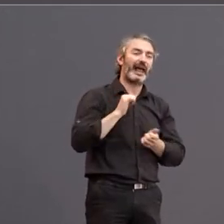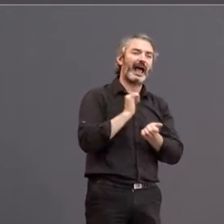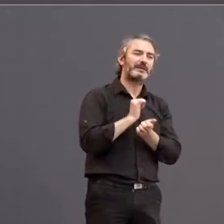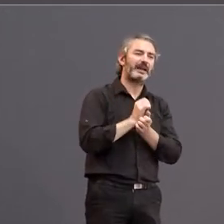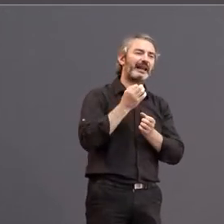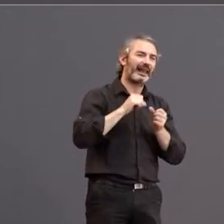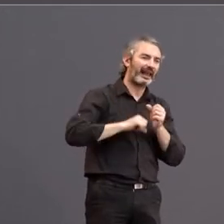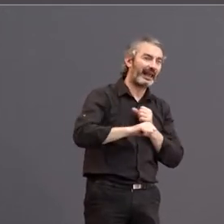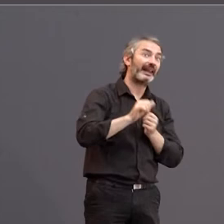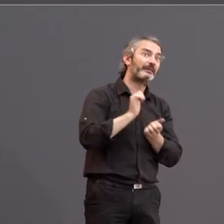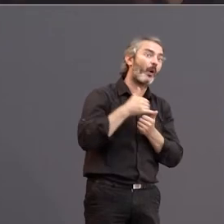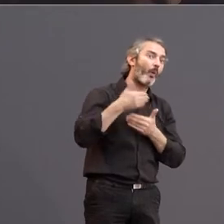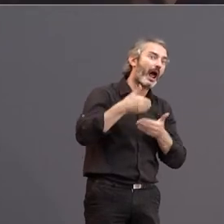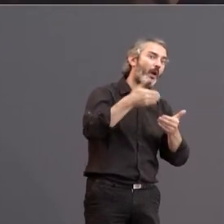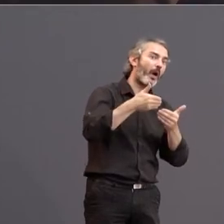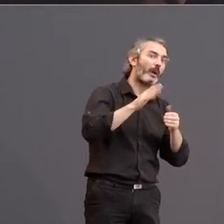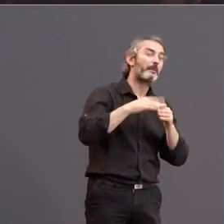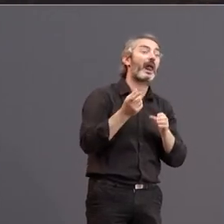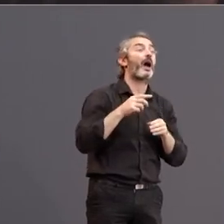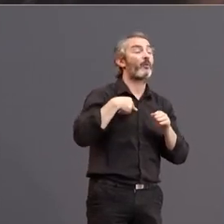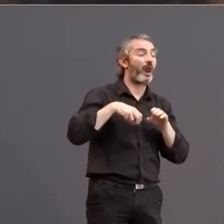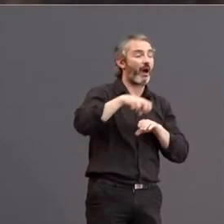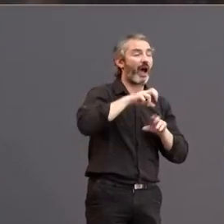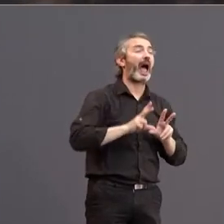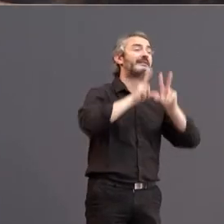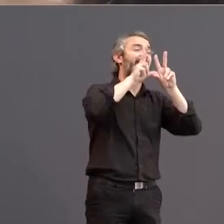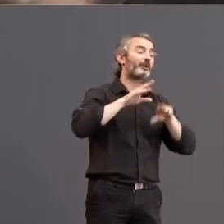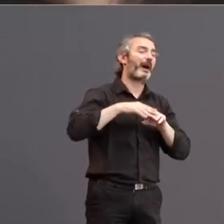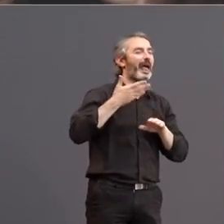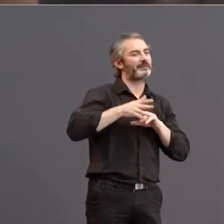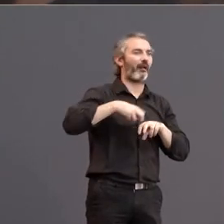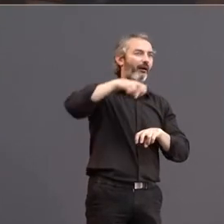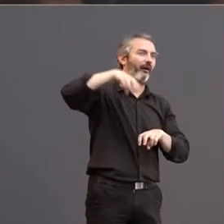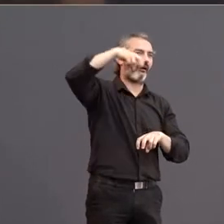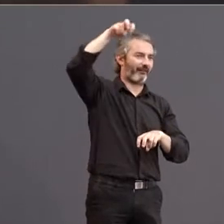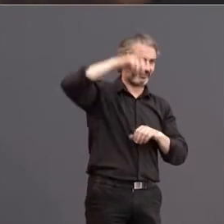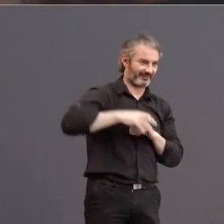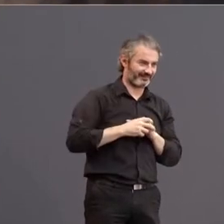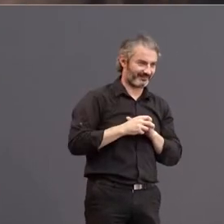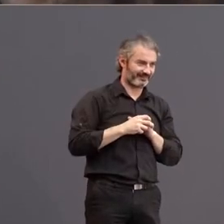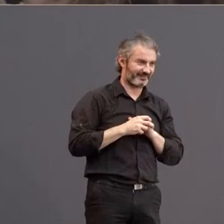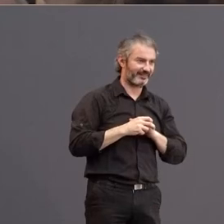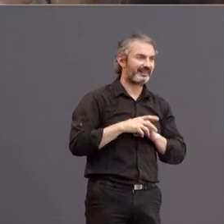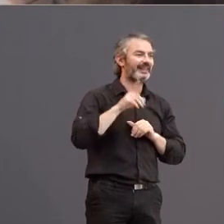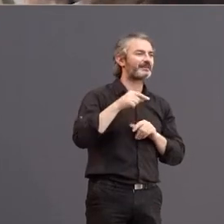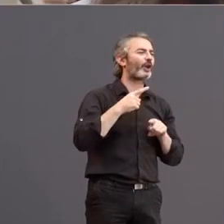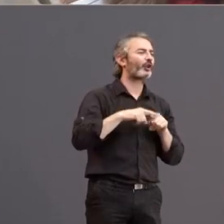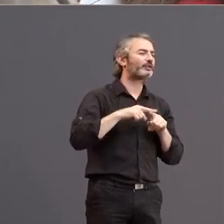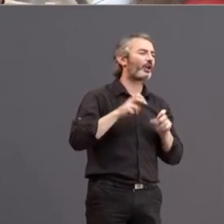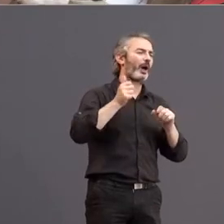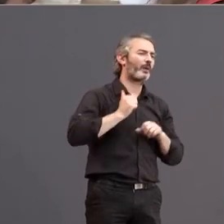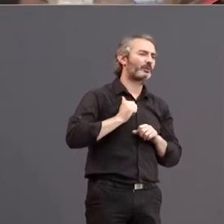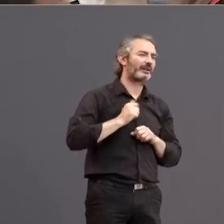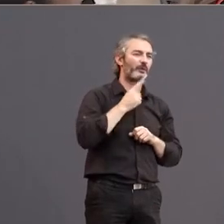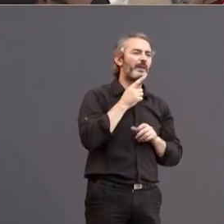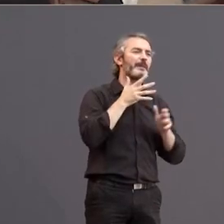ascensors eterns que no arribaven mai per no haver de pujar a peu fins a la 4ª planta. Emprenent aventures noves, com l'Erasmus, anant els